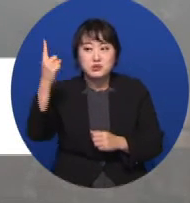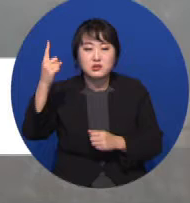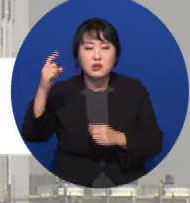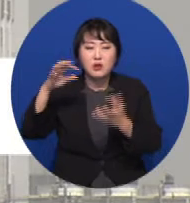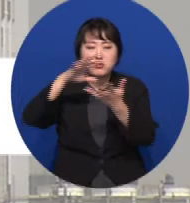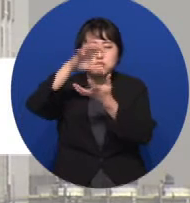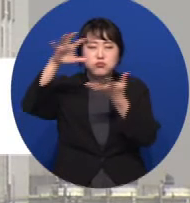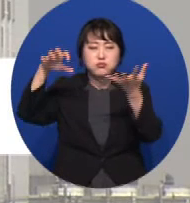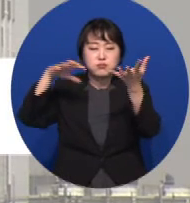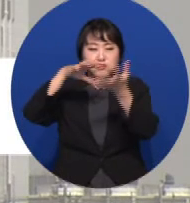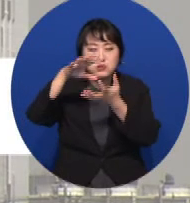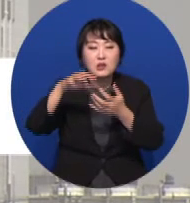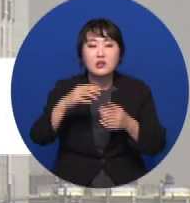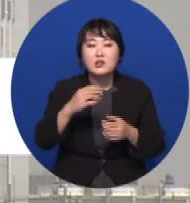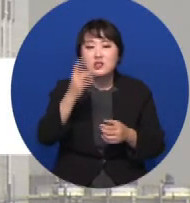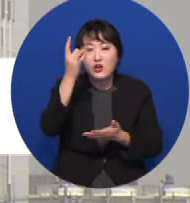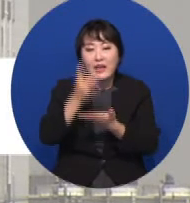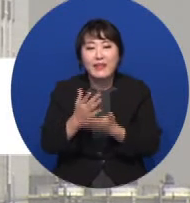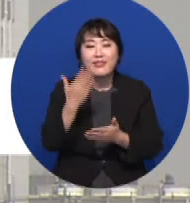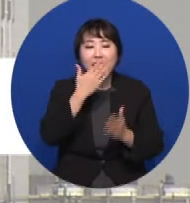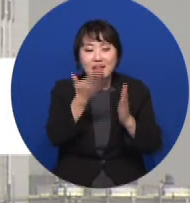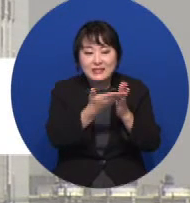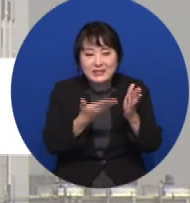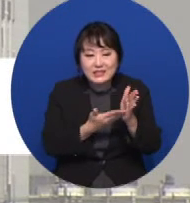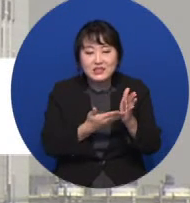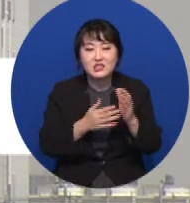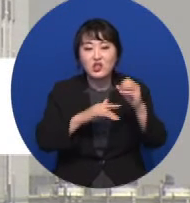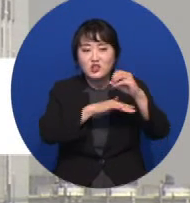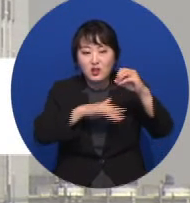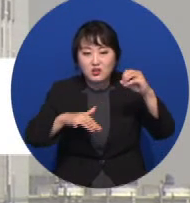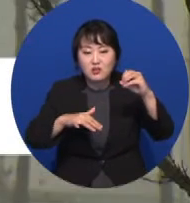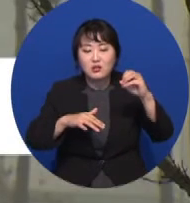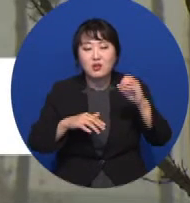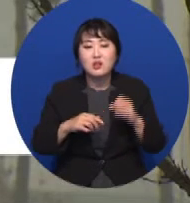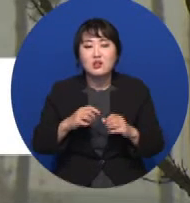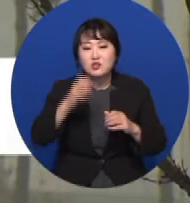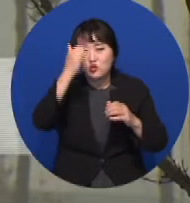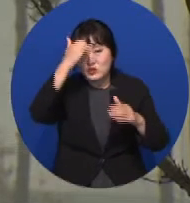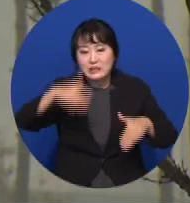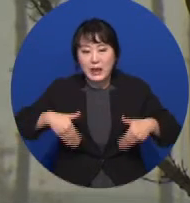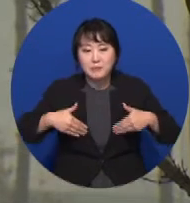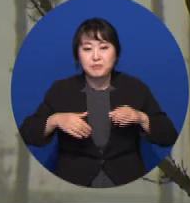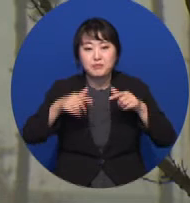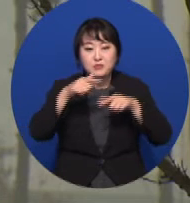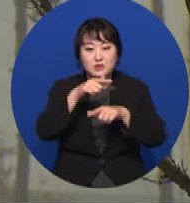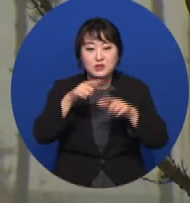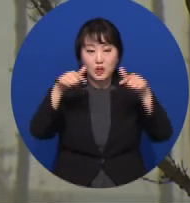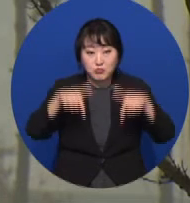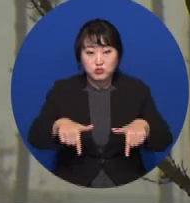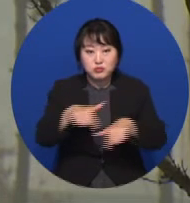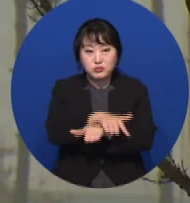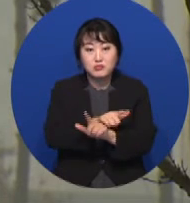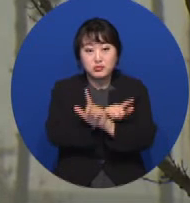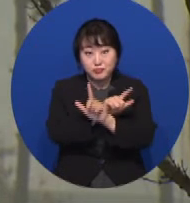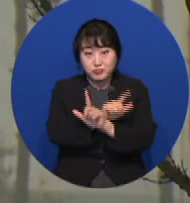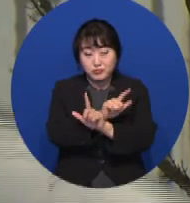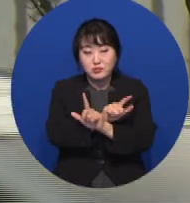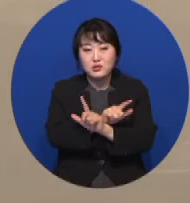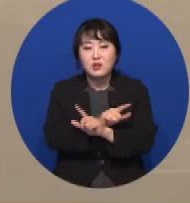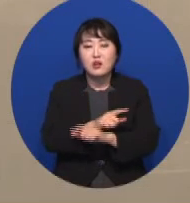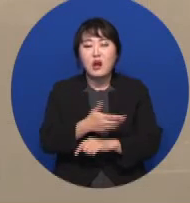당진 서천 등 충남 서부와 남부 북부 지역 9개 시 군 의 초미세먼지 주의보가 내려져